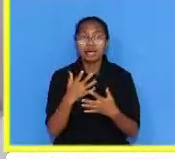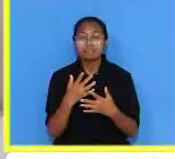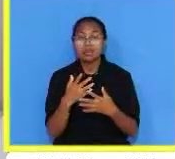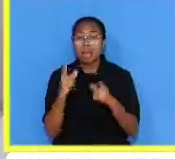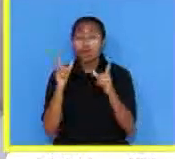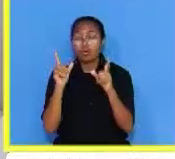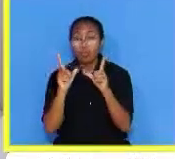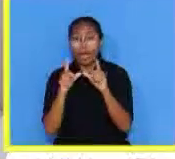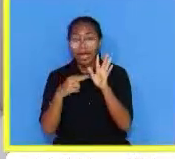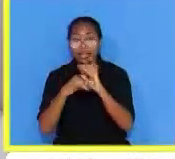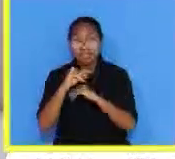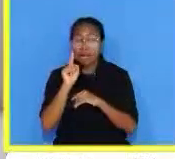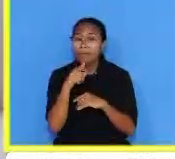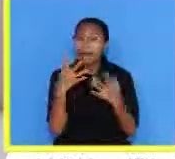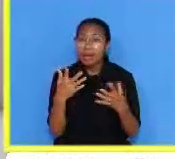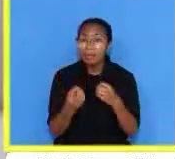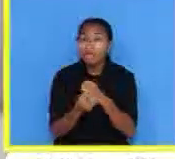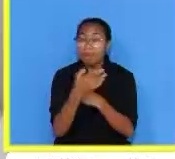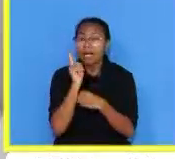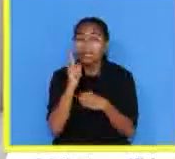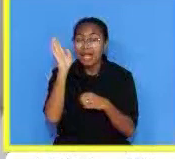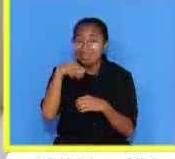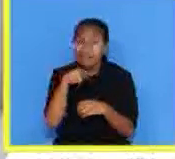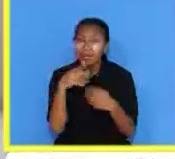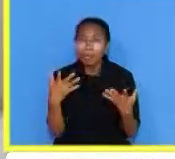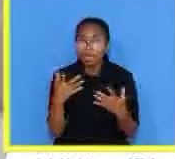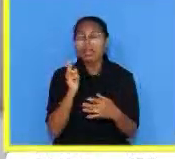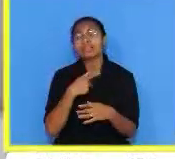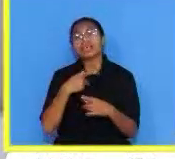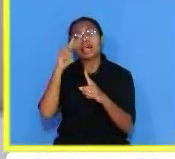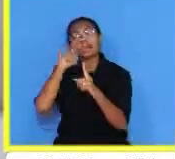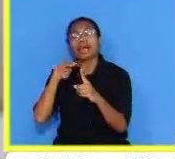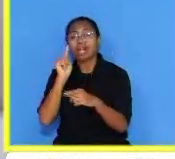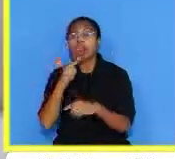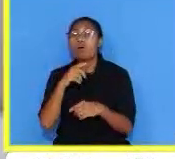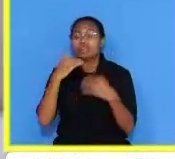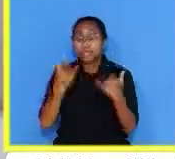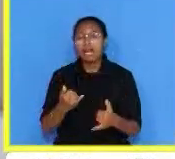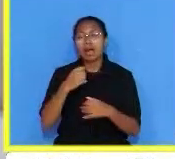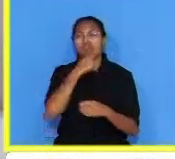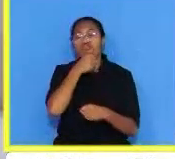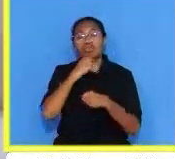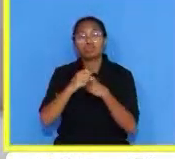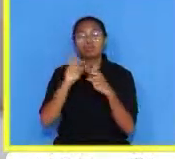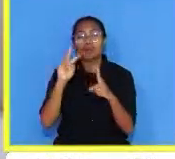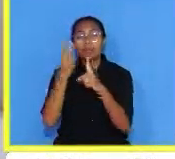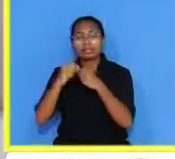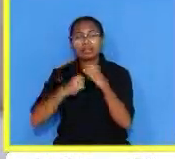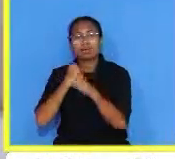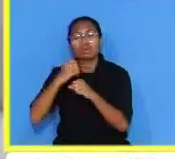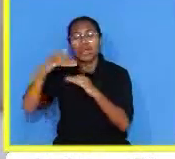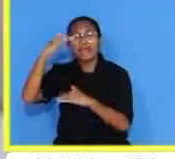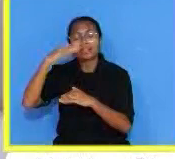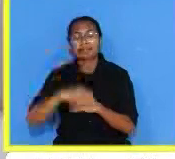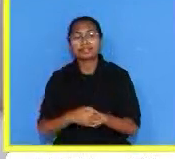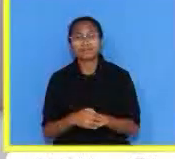lihat bagaimana perkembangannya nanti. Tapi sampai saat ini baru dari 12 tahun ke atas. Ya baik, berarti untuk 12 tahun